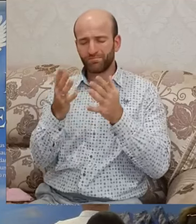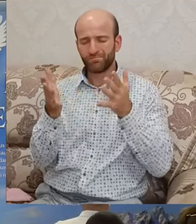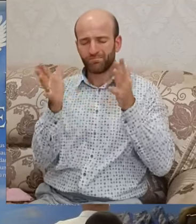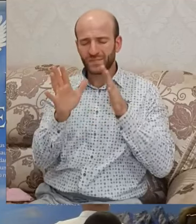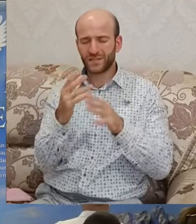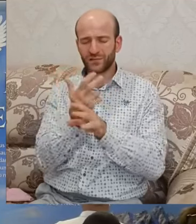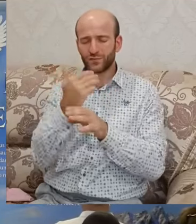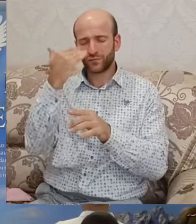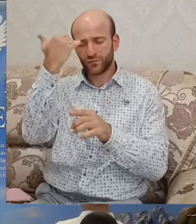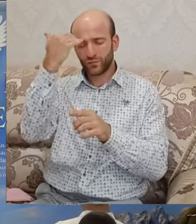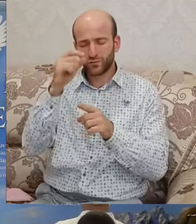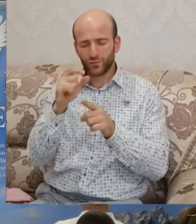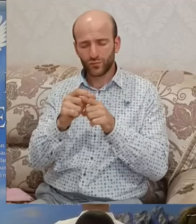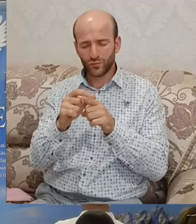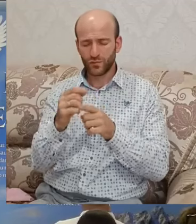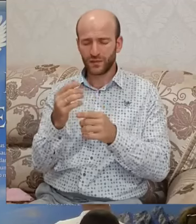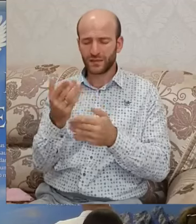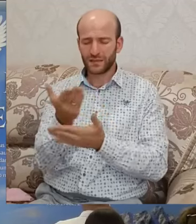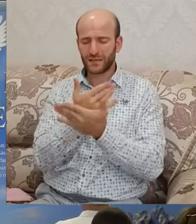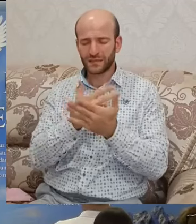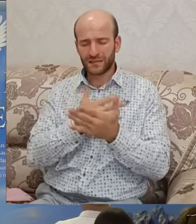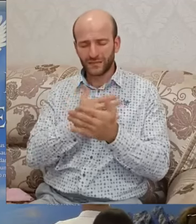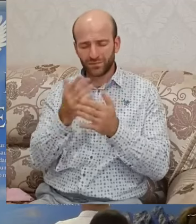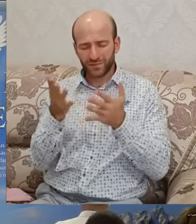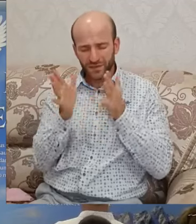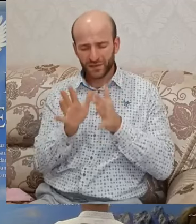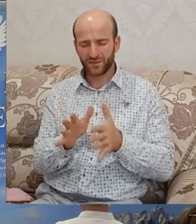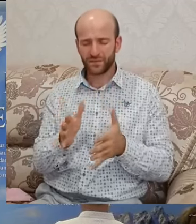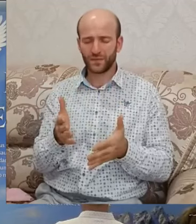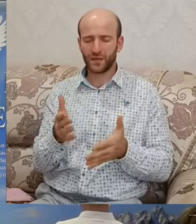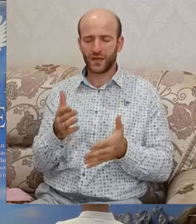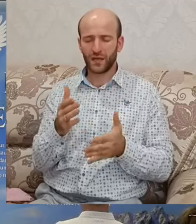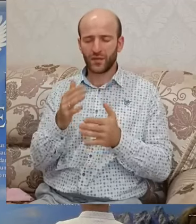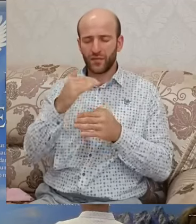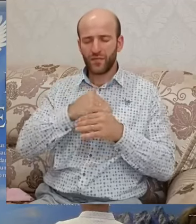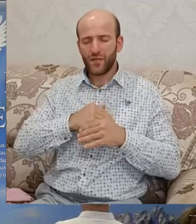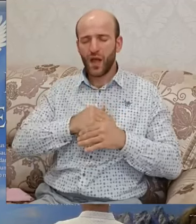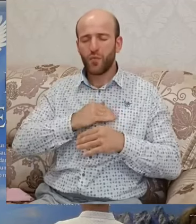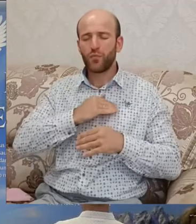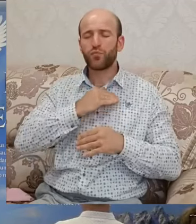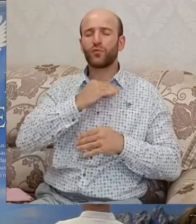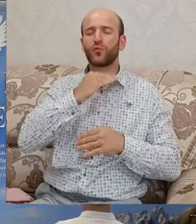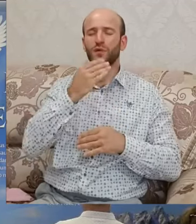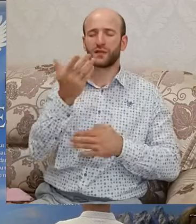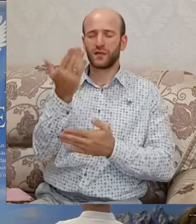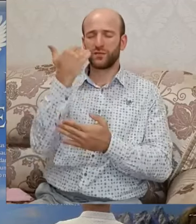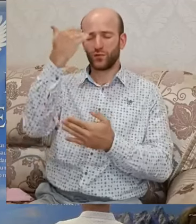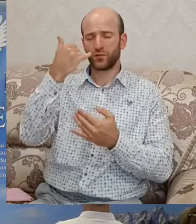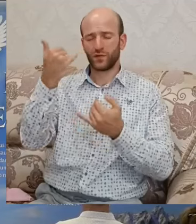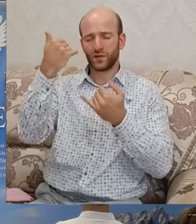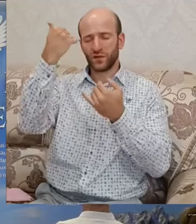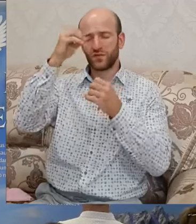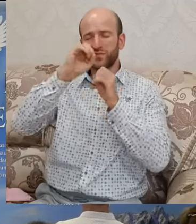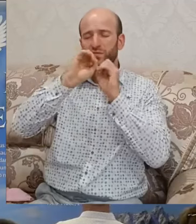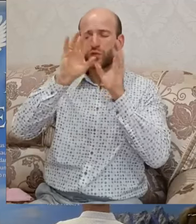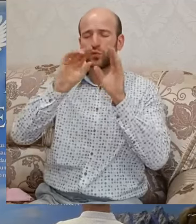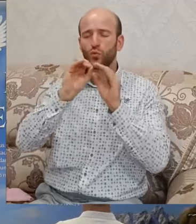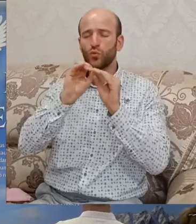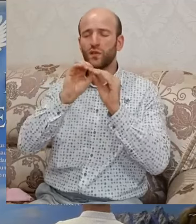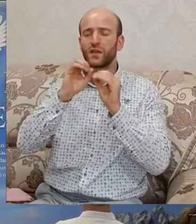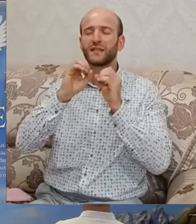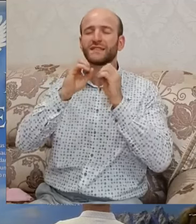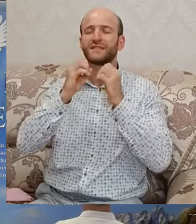mūsų širdis. Благослови наши сердца. Припildyk mūsų savąją šventąją dvasią. Наполни нас своим святым Dieve, духом. Dieve, patep mūsų šiandien, Viešpatie. Боже,